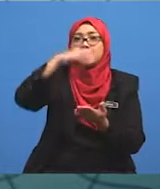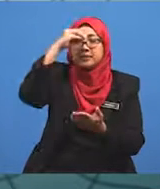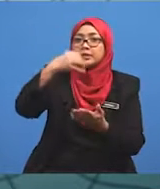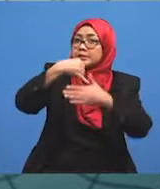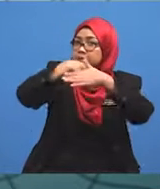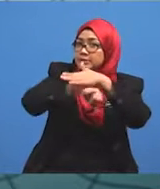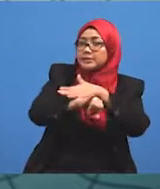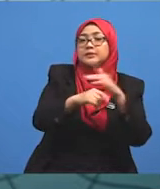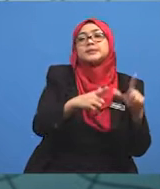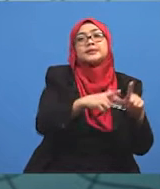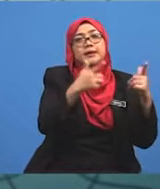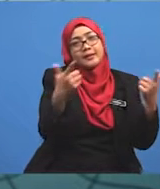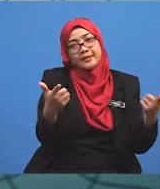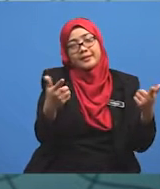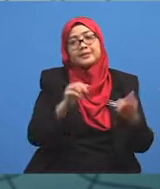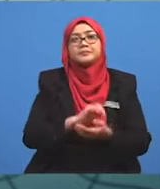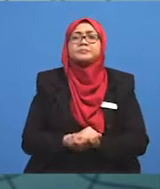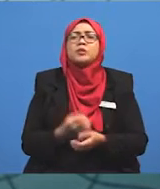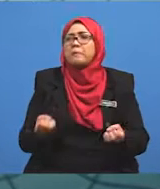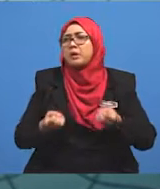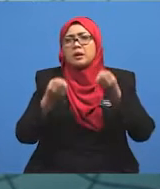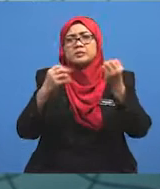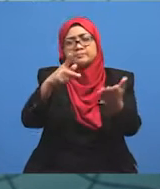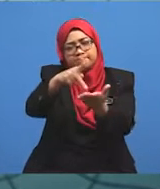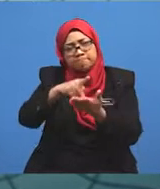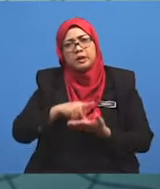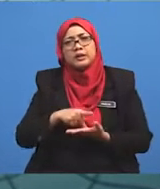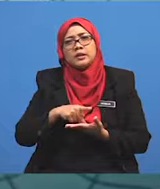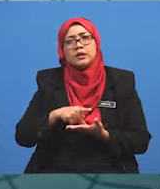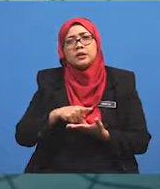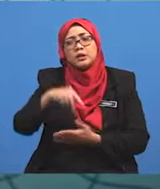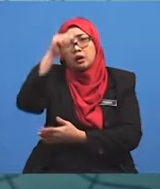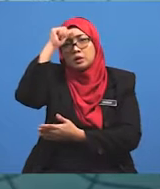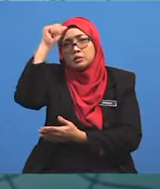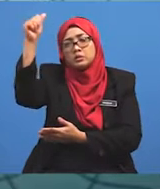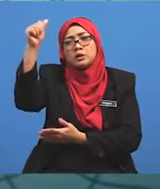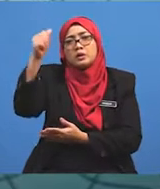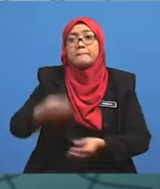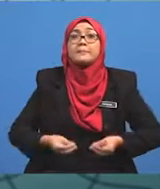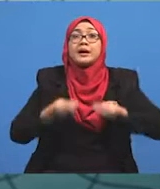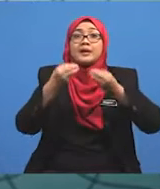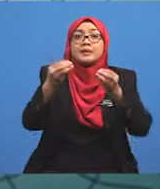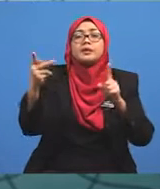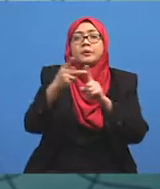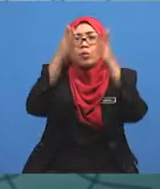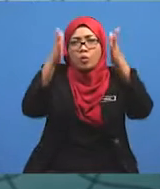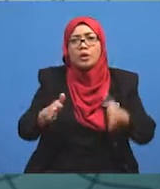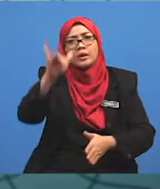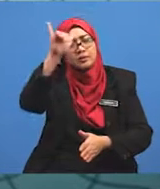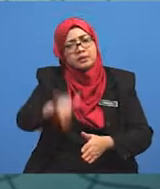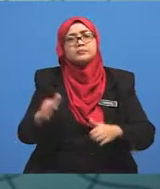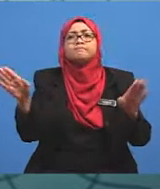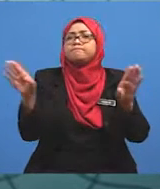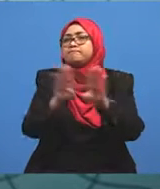seterusnya. Banyak ganjaran yang Allah Subhanahu Wa Taala kurniakan kepada orang yang menutup aurat. Syariat menutup